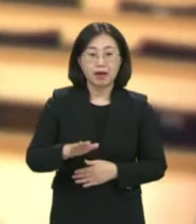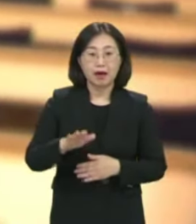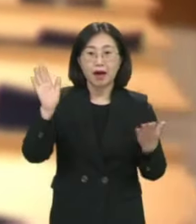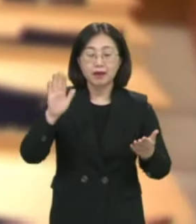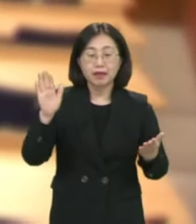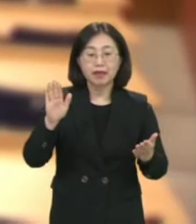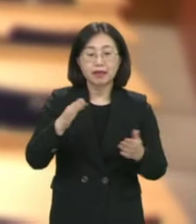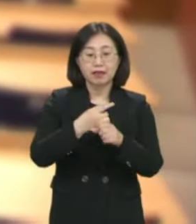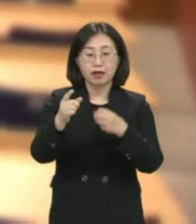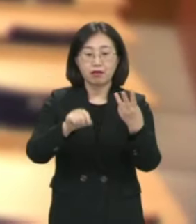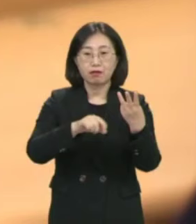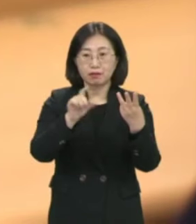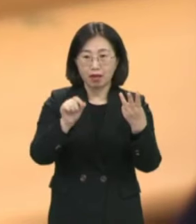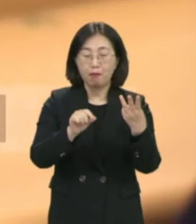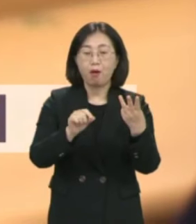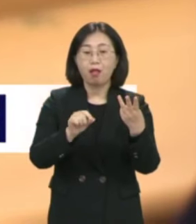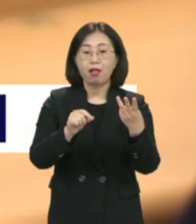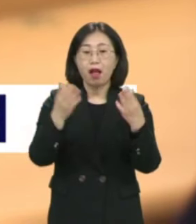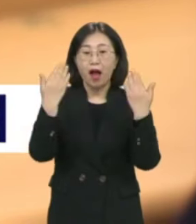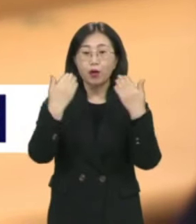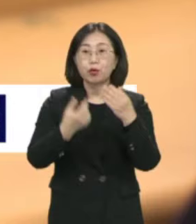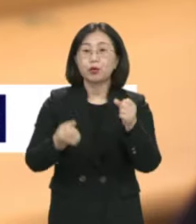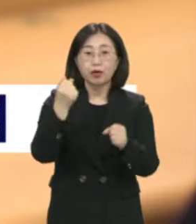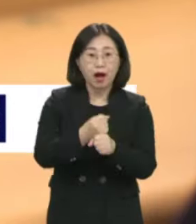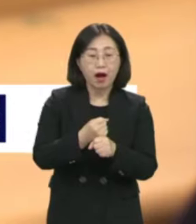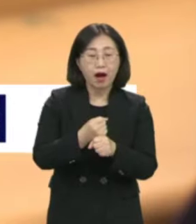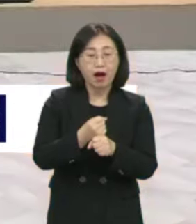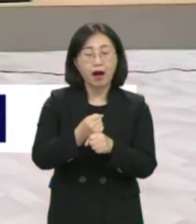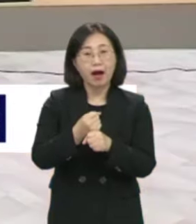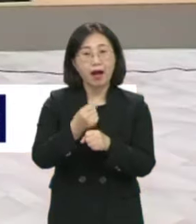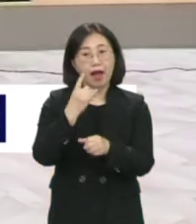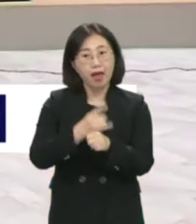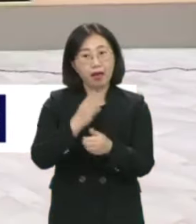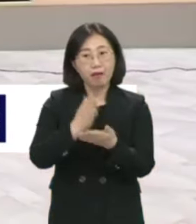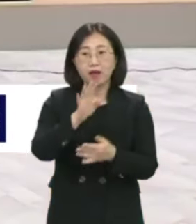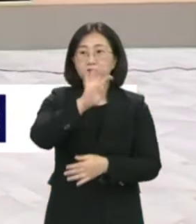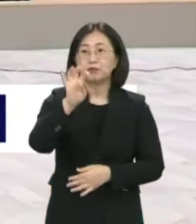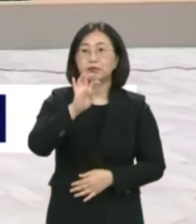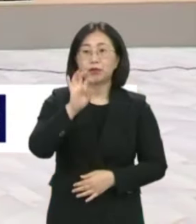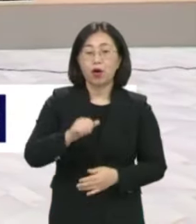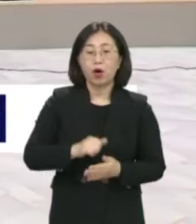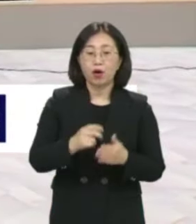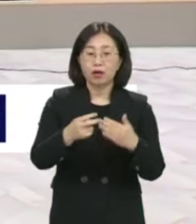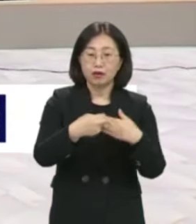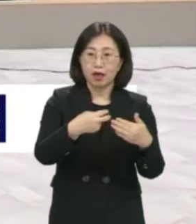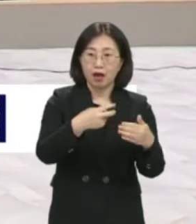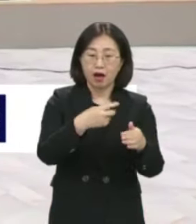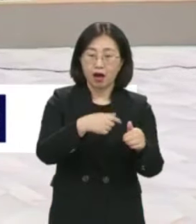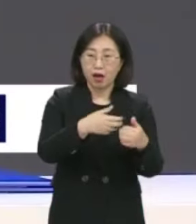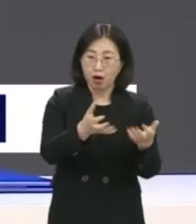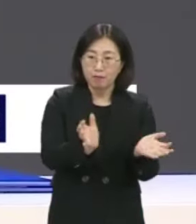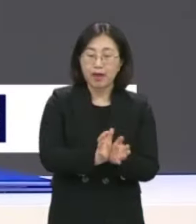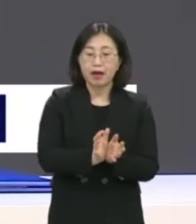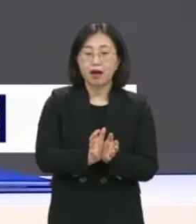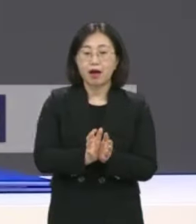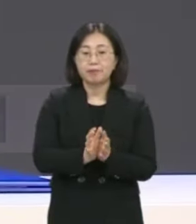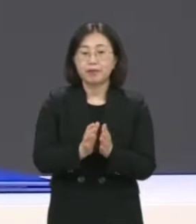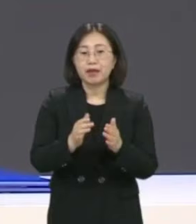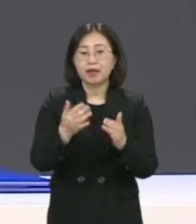내년 3월 학기 시작에 맞춰 학교로 돌아올지는 미지수입니다 의대생 단체들과 의사협회가 증원 백지를